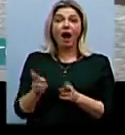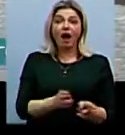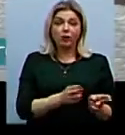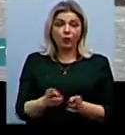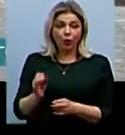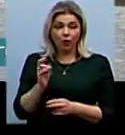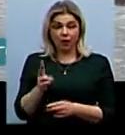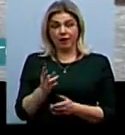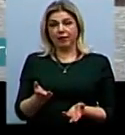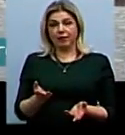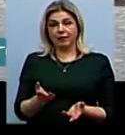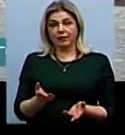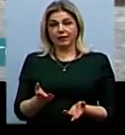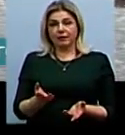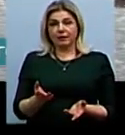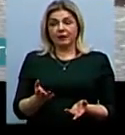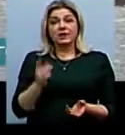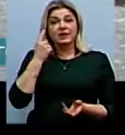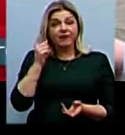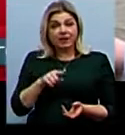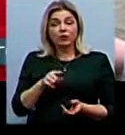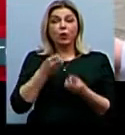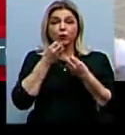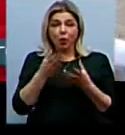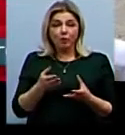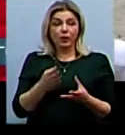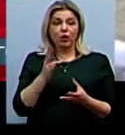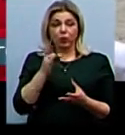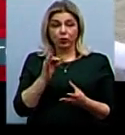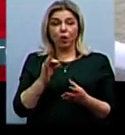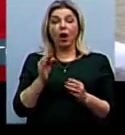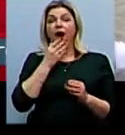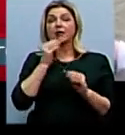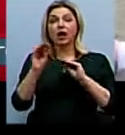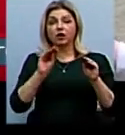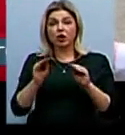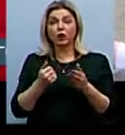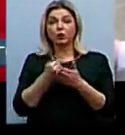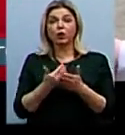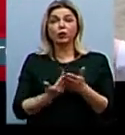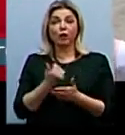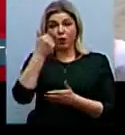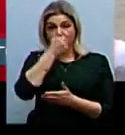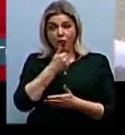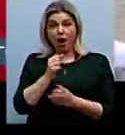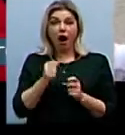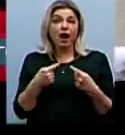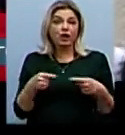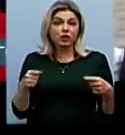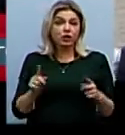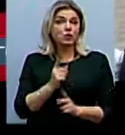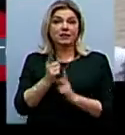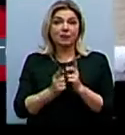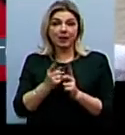я не помиляюся, так? Ну, звісно, добре, заряджаю до Нового року, але щось інше, якісь такі